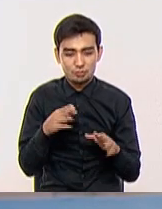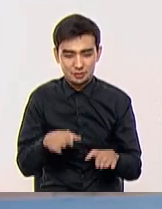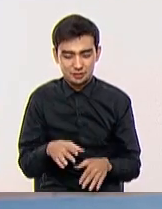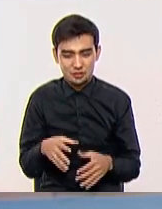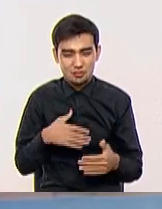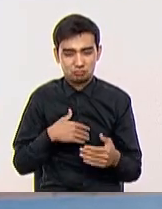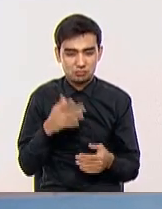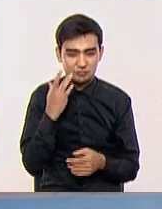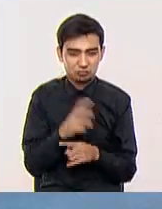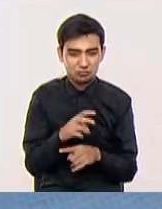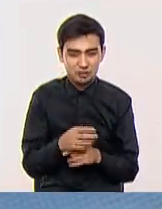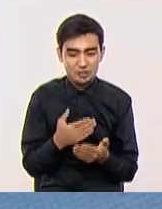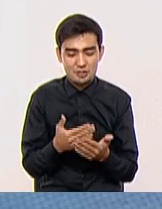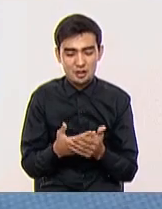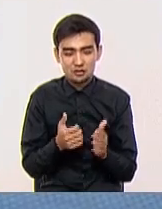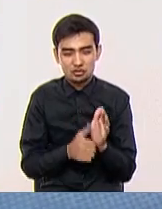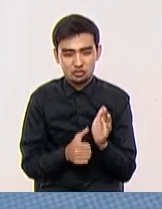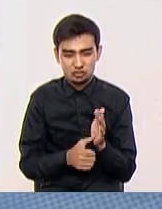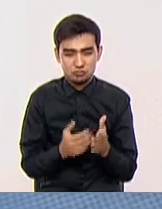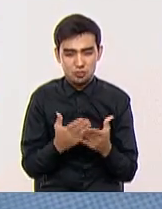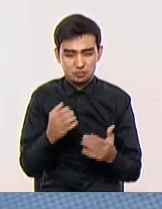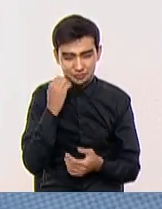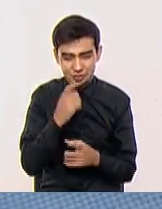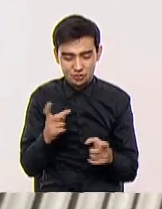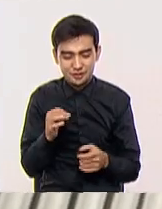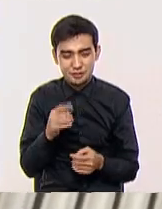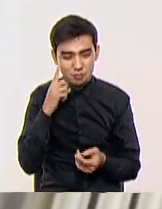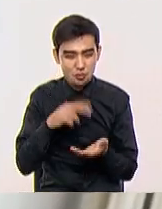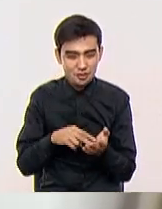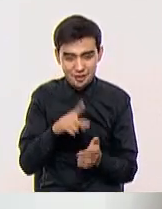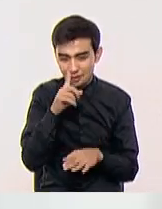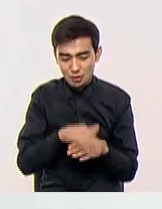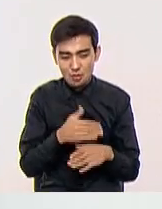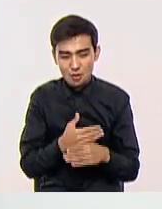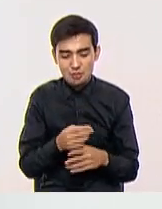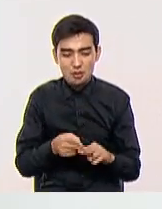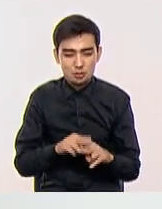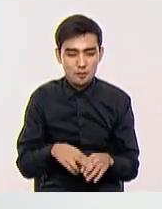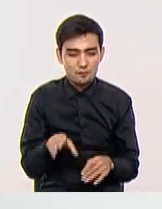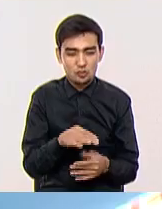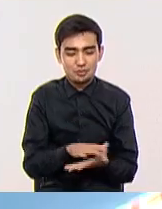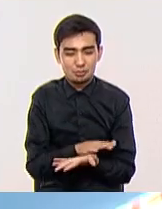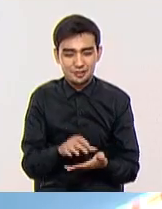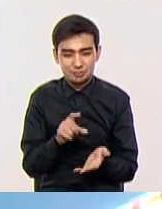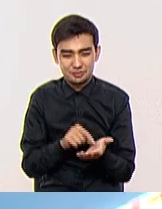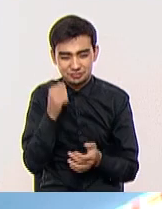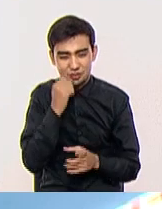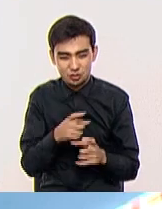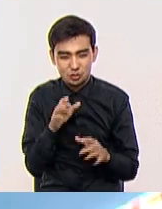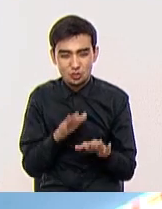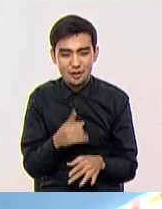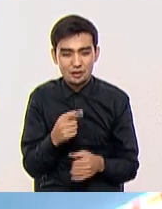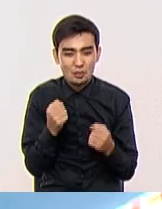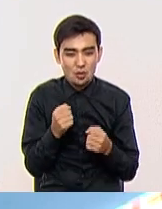активного долголетия посещают около 60 пенсионеров. Проект финансирует Акимат, поэтому все бесплатно. Пенсионеры занимаются не